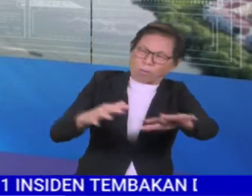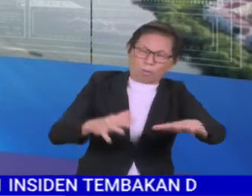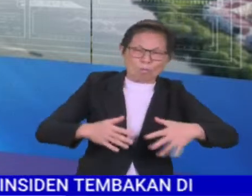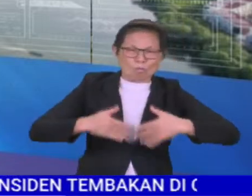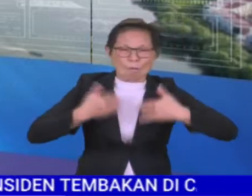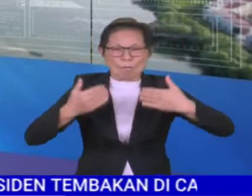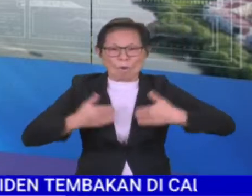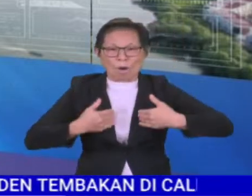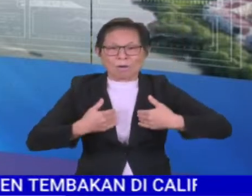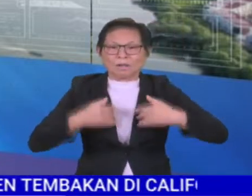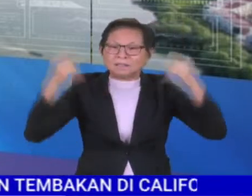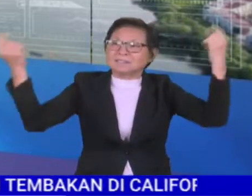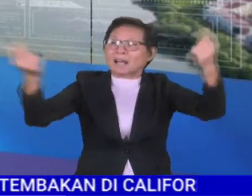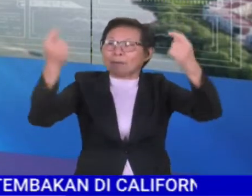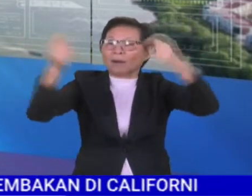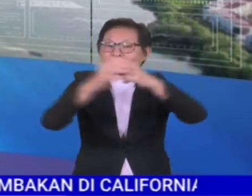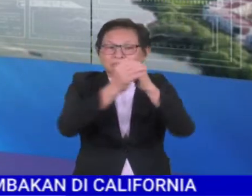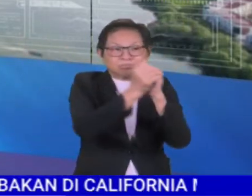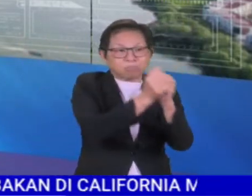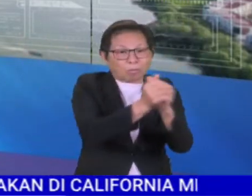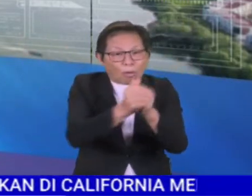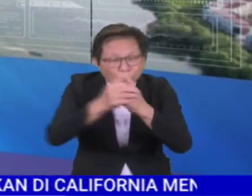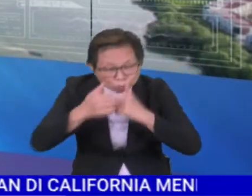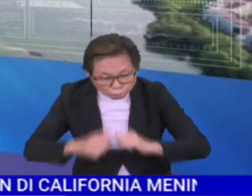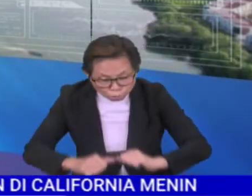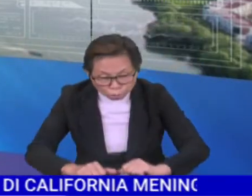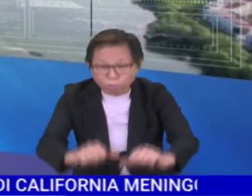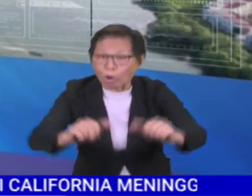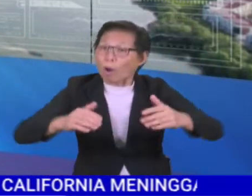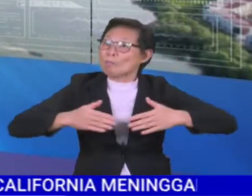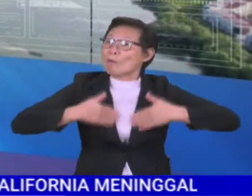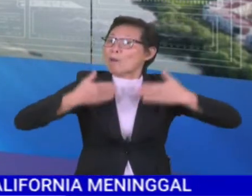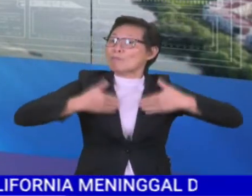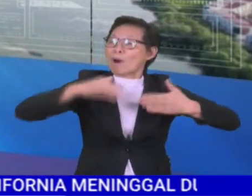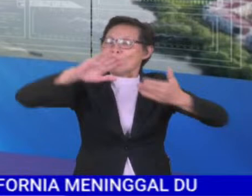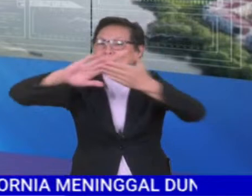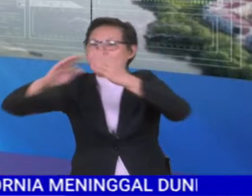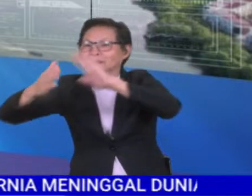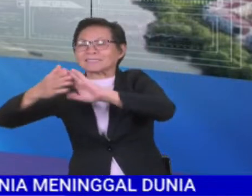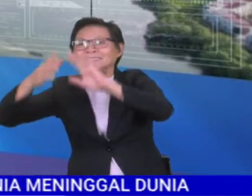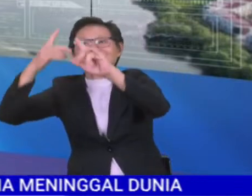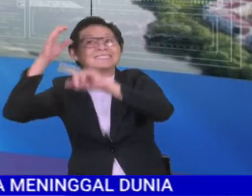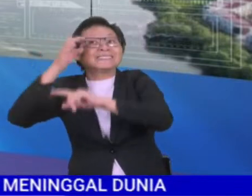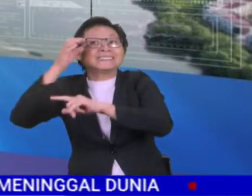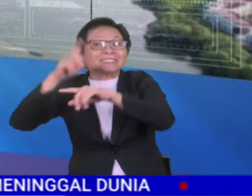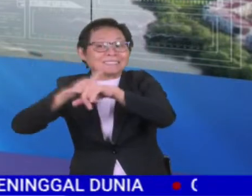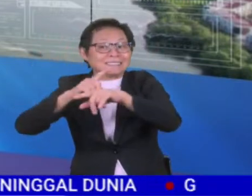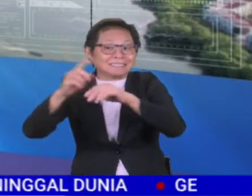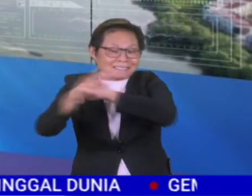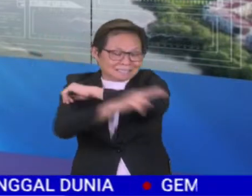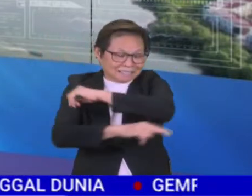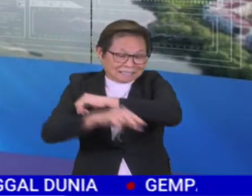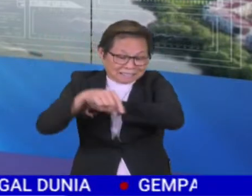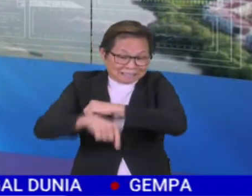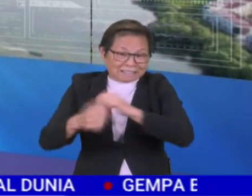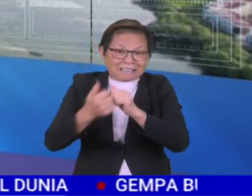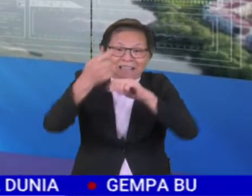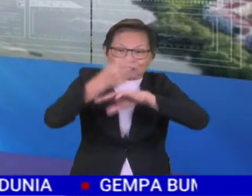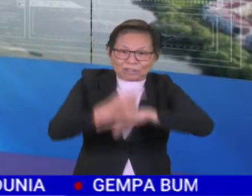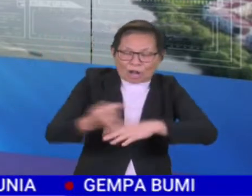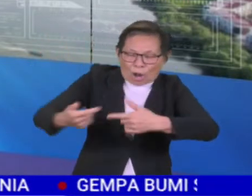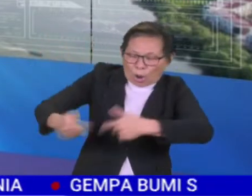ya Dalam pada itu sambutan Tahun Baru Cina terus sedih meriahkan oleh masyarakat tionghoa di negeri ini dengan tradisi